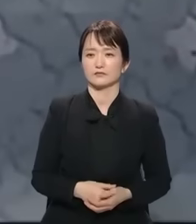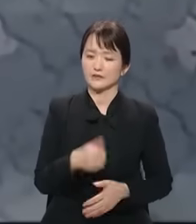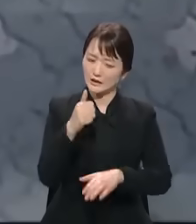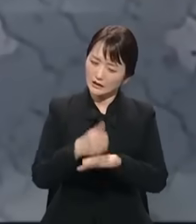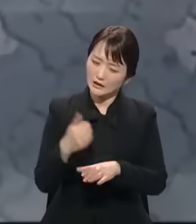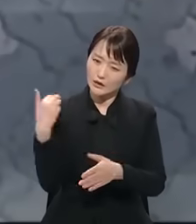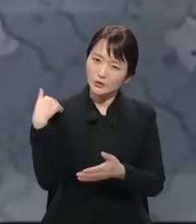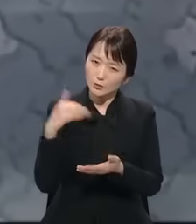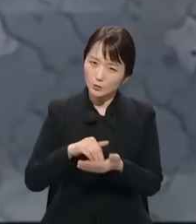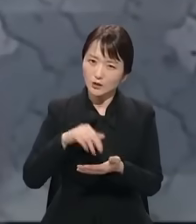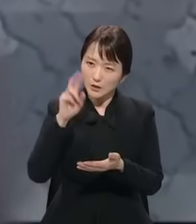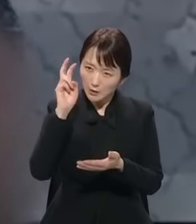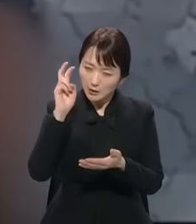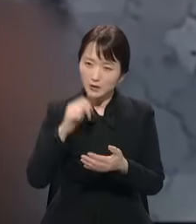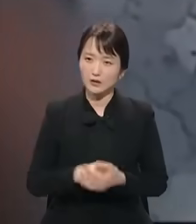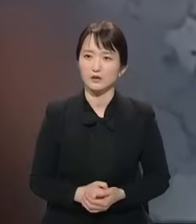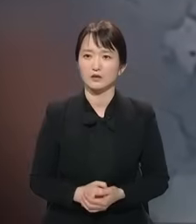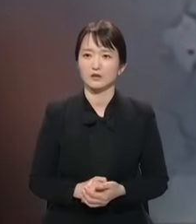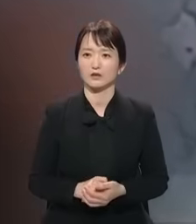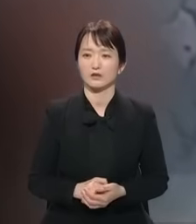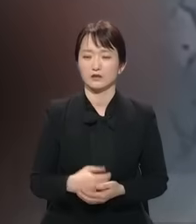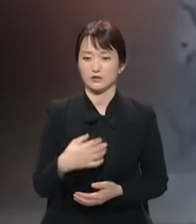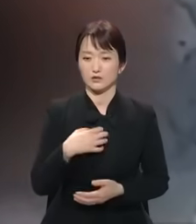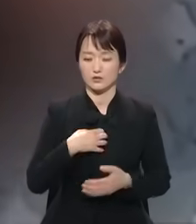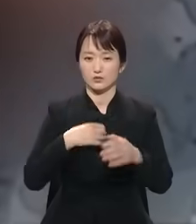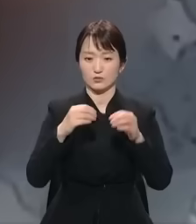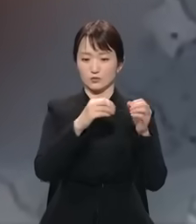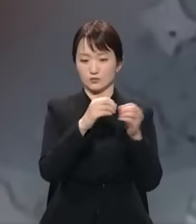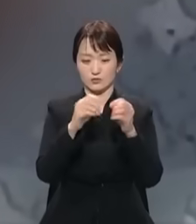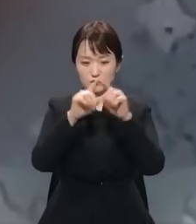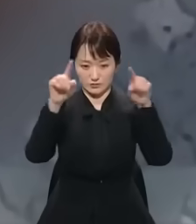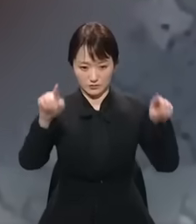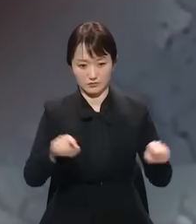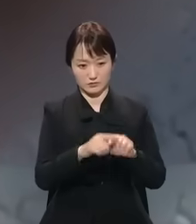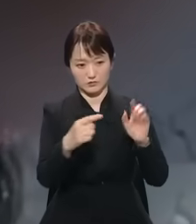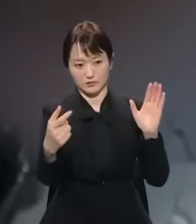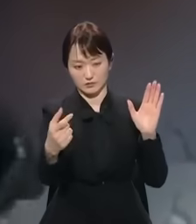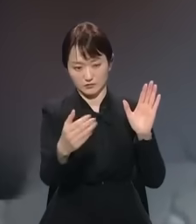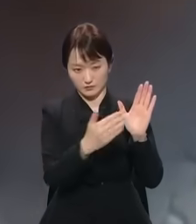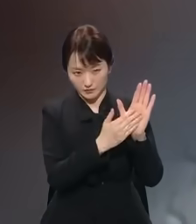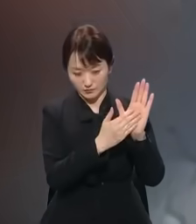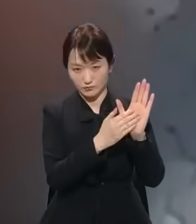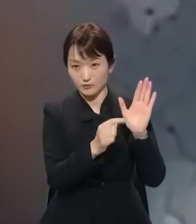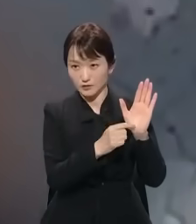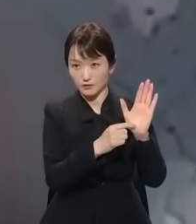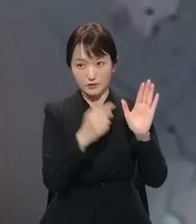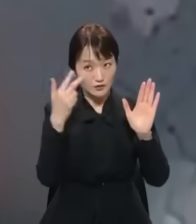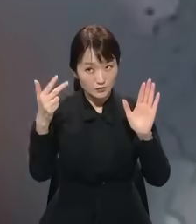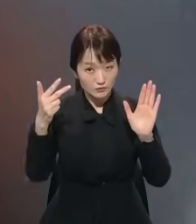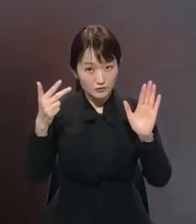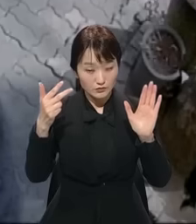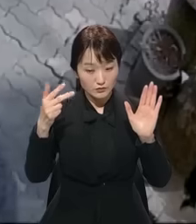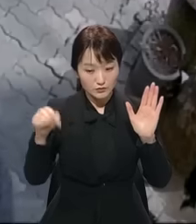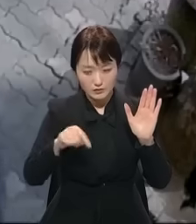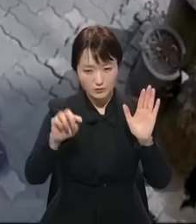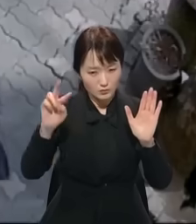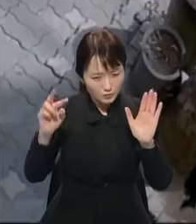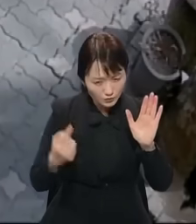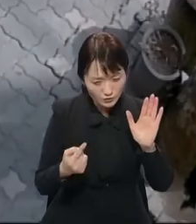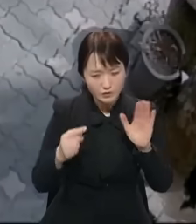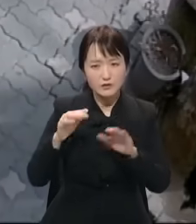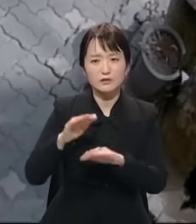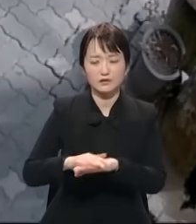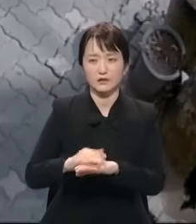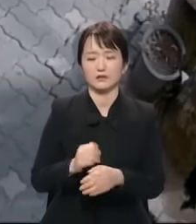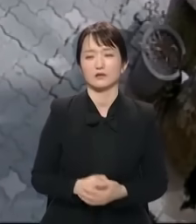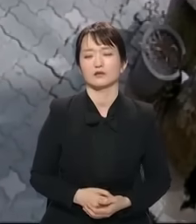않을까 생각이 들어서 경고문을 붙였어요. 신상 공개하겠다. 일주일 돌려놔라. 그럼에도 불구하고 아직까지 안 돌려주고 있어요. 아이고.